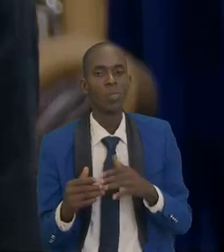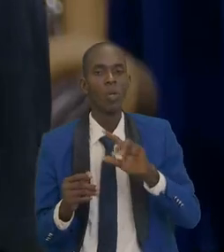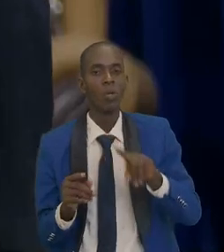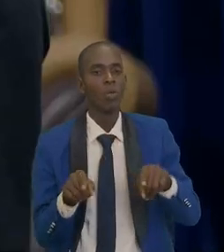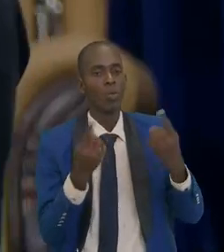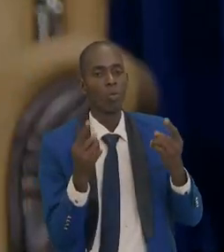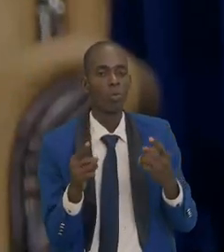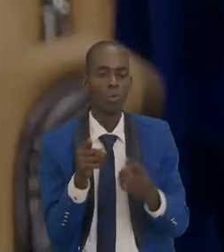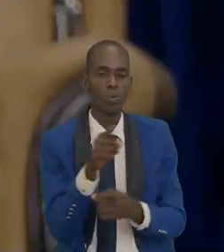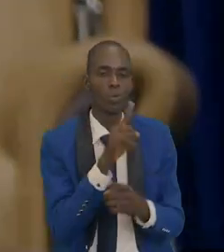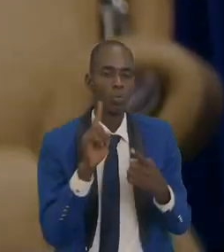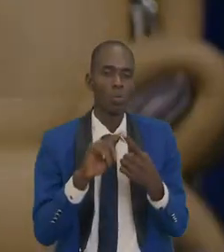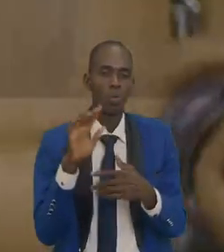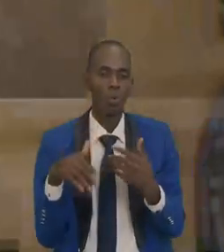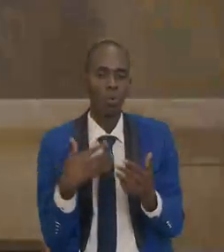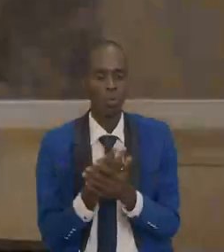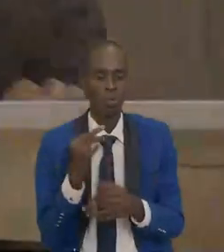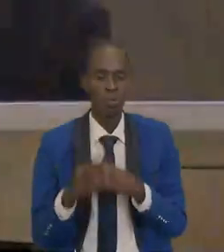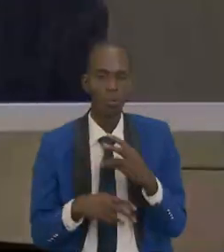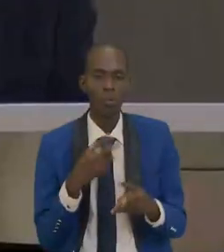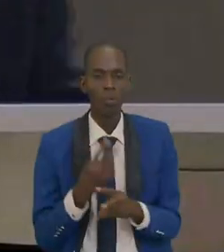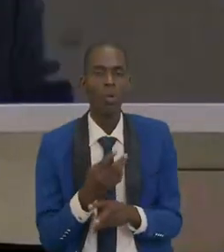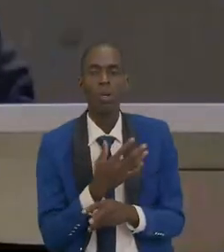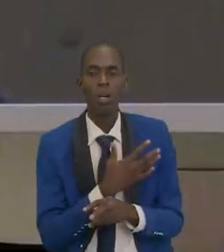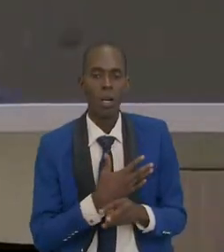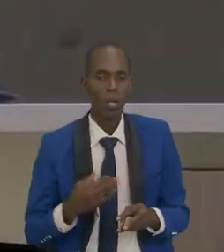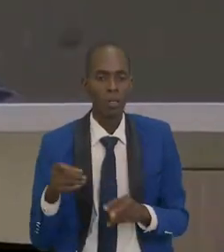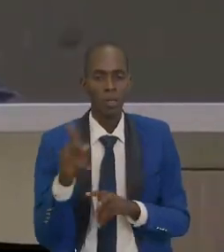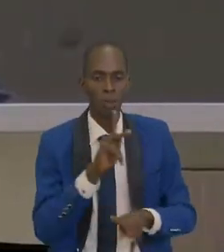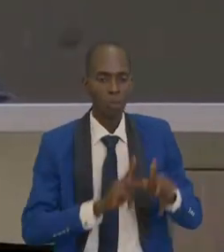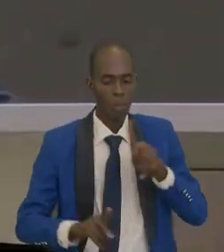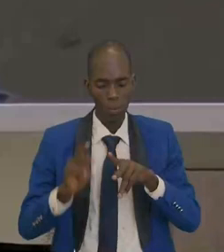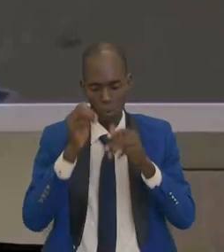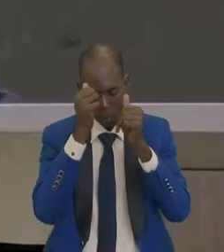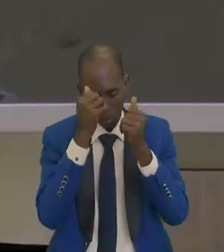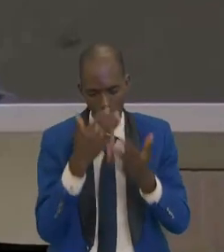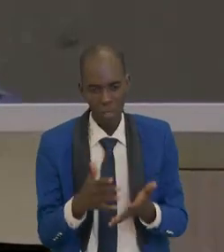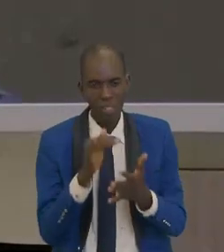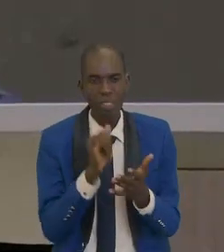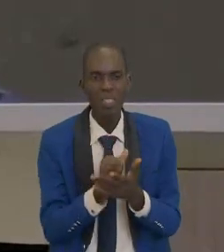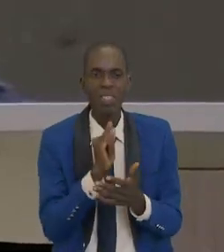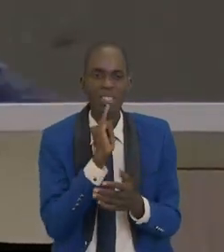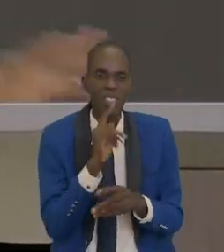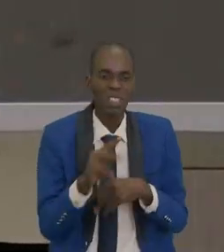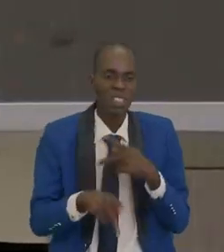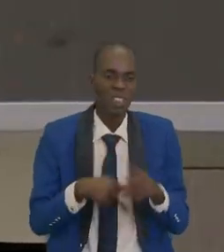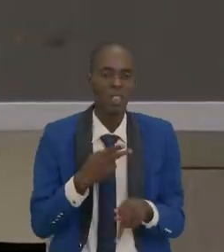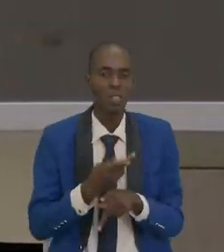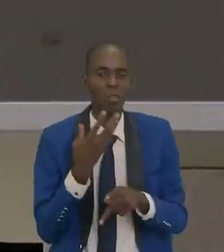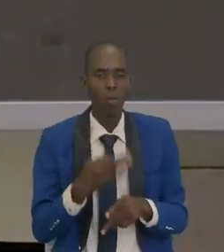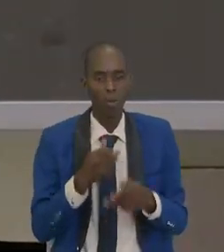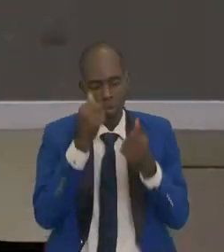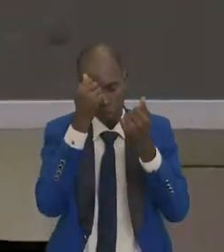monde. Et ils sont allés. Ça, c'est le type d'obéissance dont nous